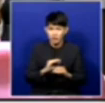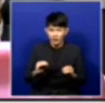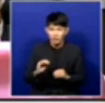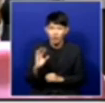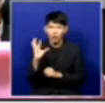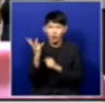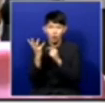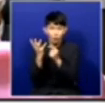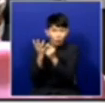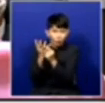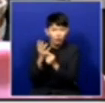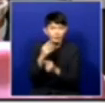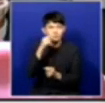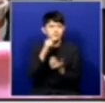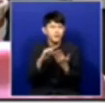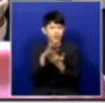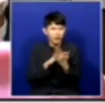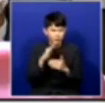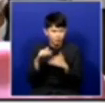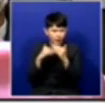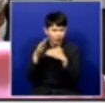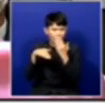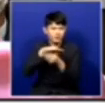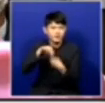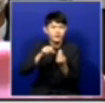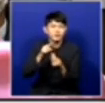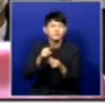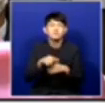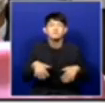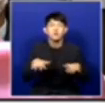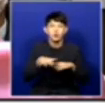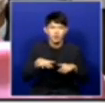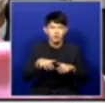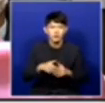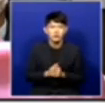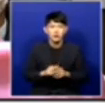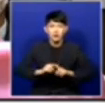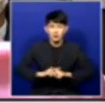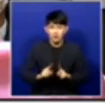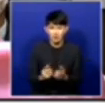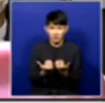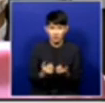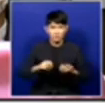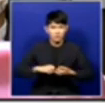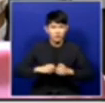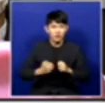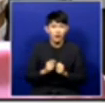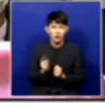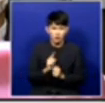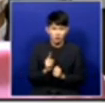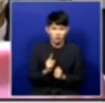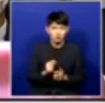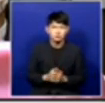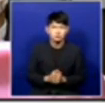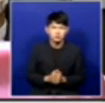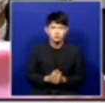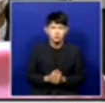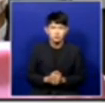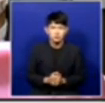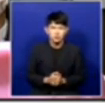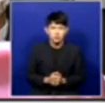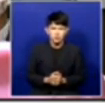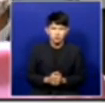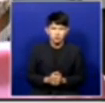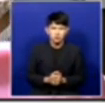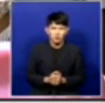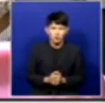ารถกลับมาสู่ภาวะปกติได้ดังนั้นวิกฤตการณ์ครั้งนี้ไม่ใช่เฉพาะว่าเมื่อเปิดการล็อ